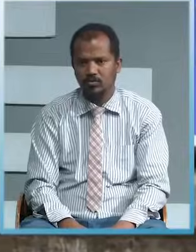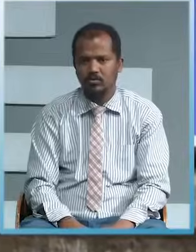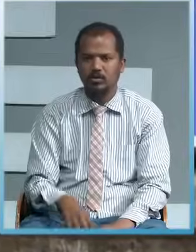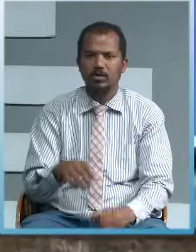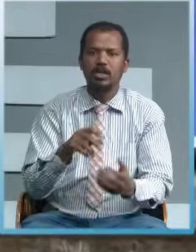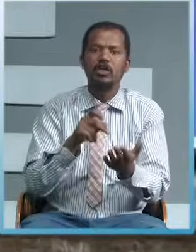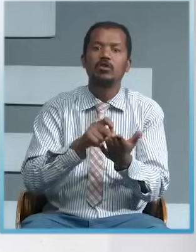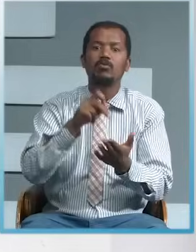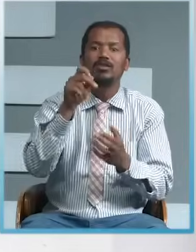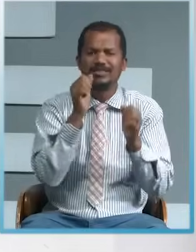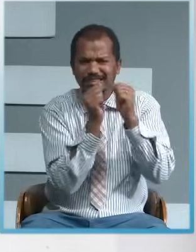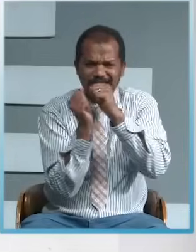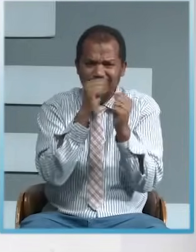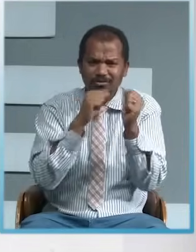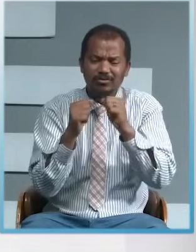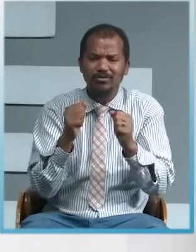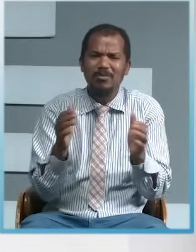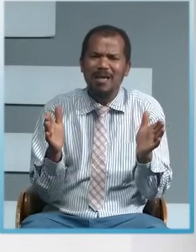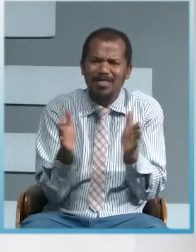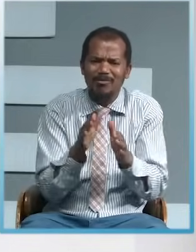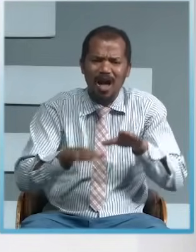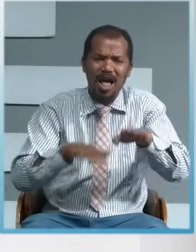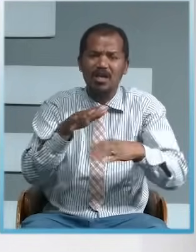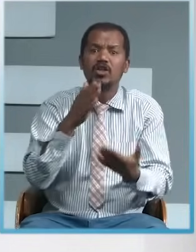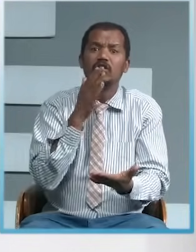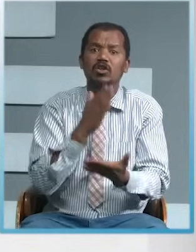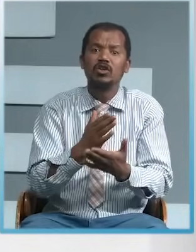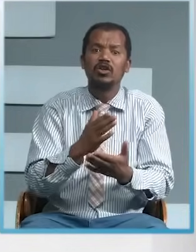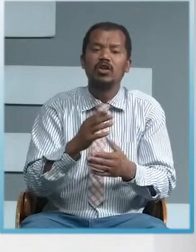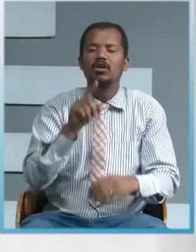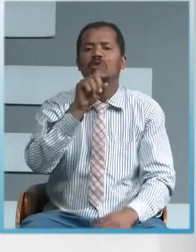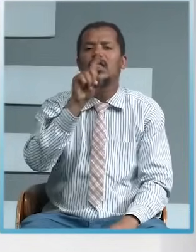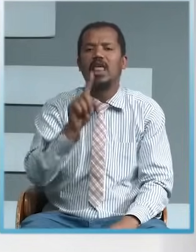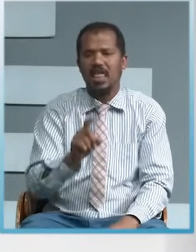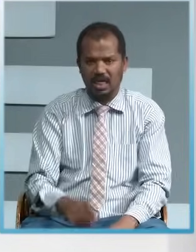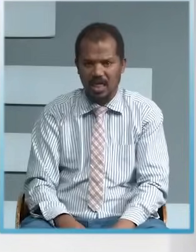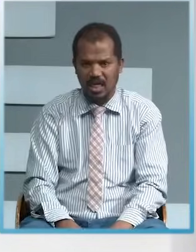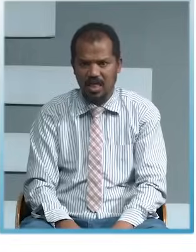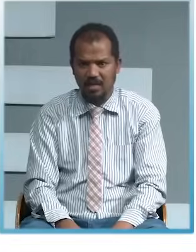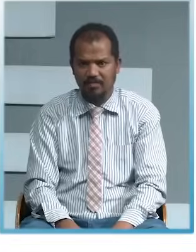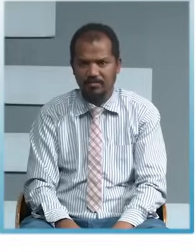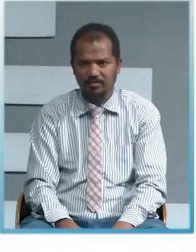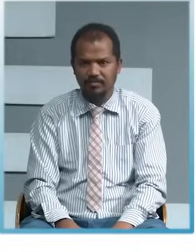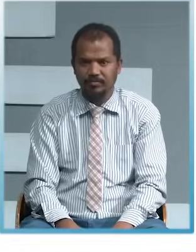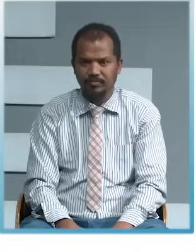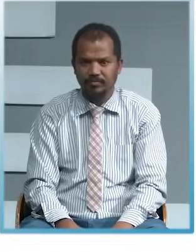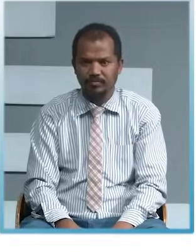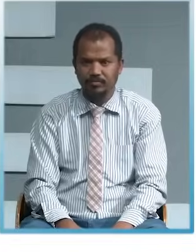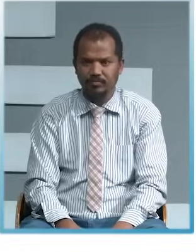يا ديموكراسي تغلوني يميات بواقايدو چندي كومو تطيقا